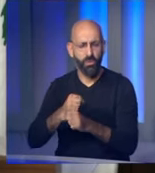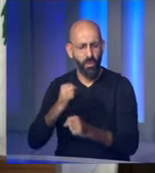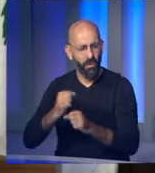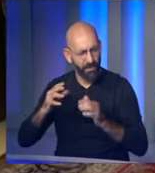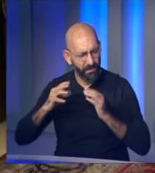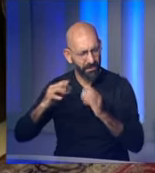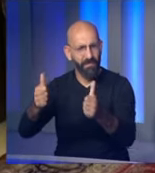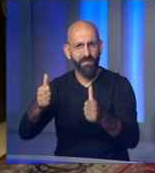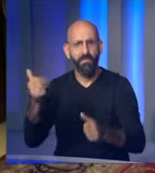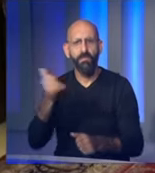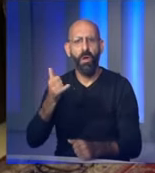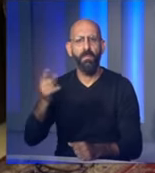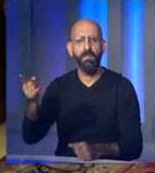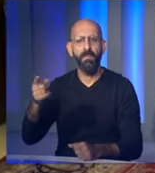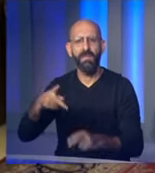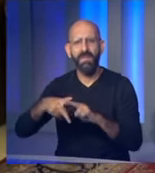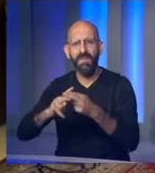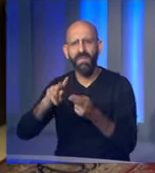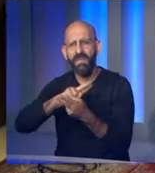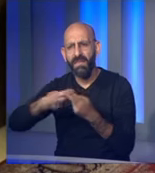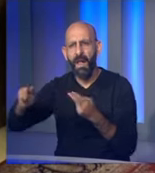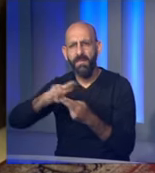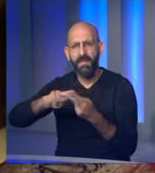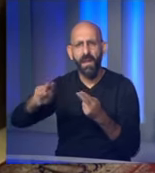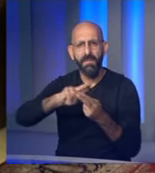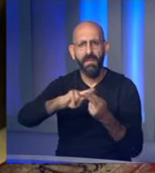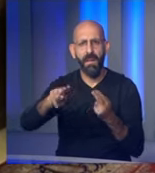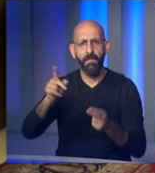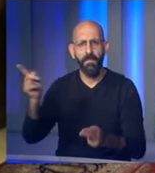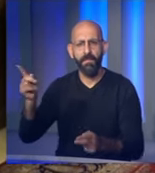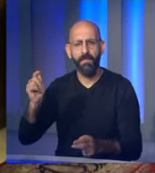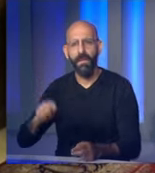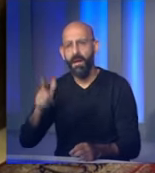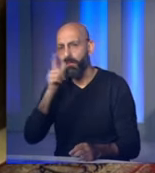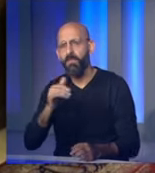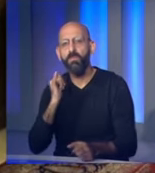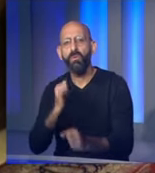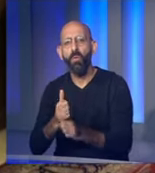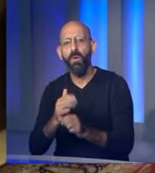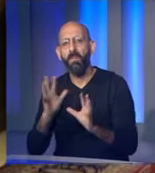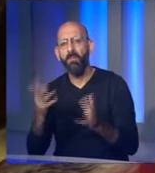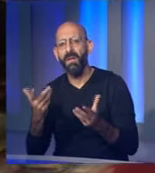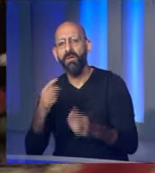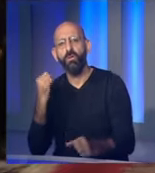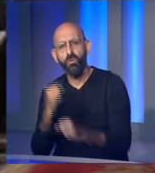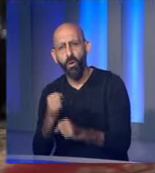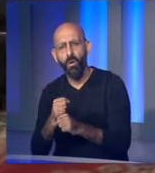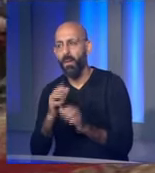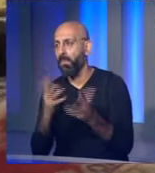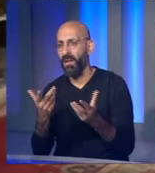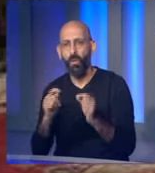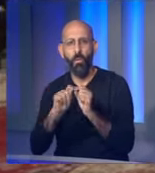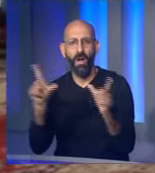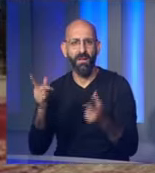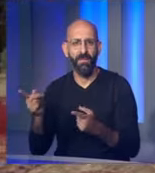مقاطي وجميع المسؤولين المخلصين الذين يبذلون جهدا داخليا وخارجيا لمعالجه القضايا المطروحه ولسنا لنحمل